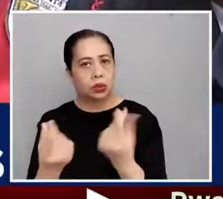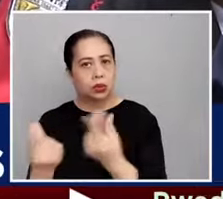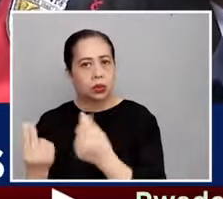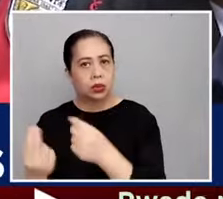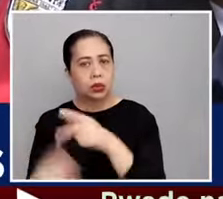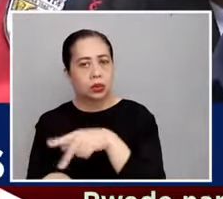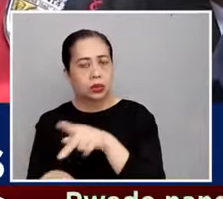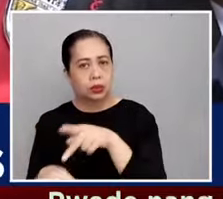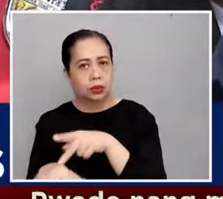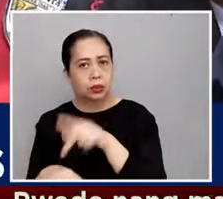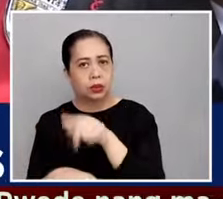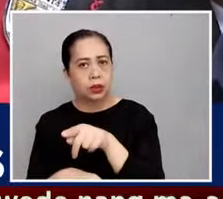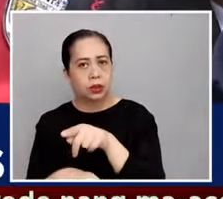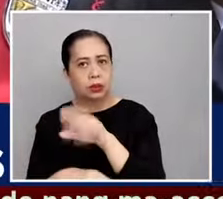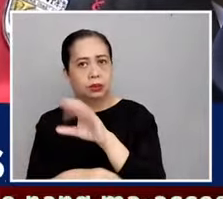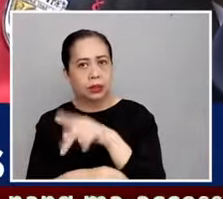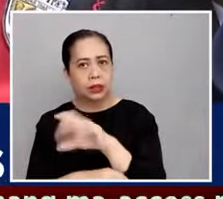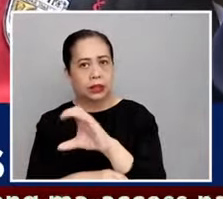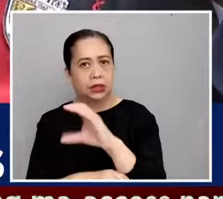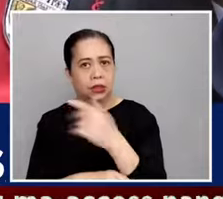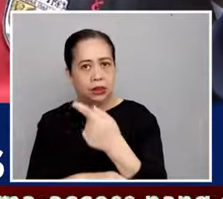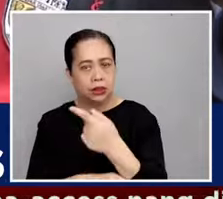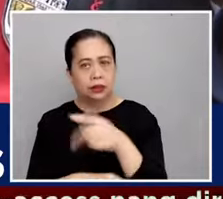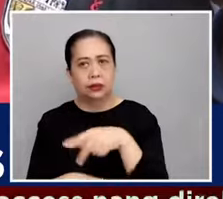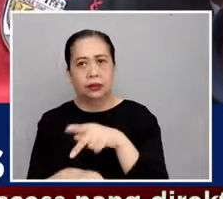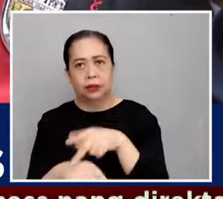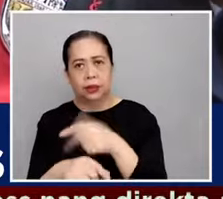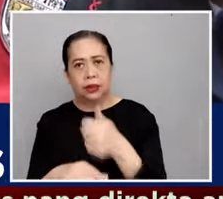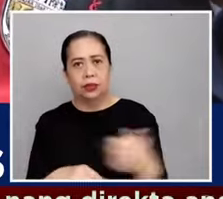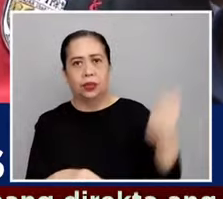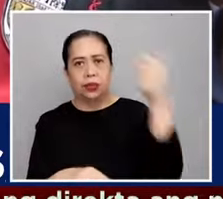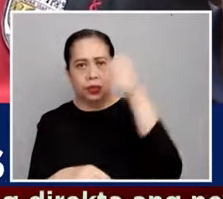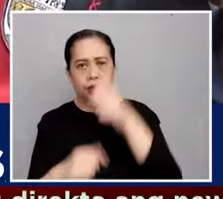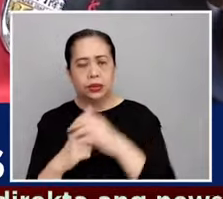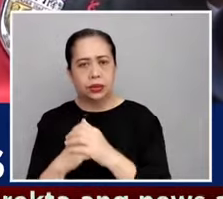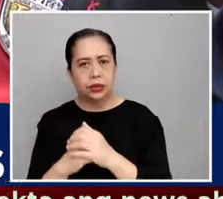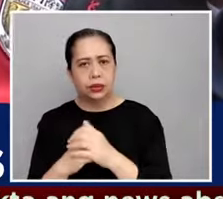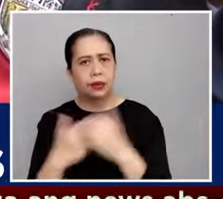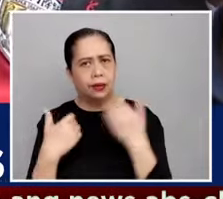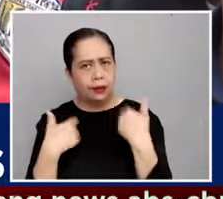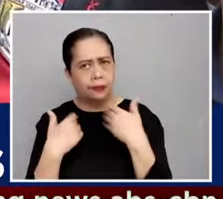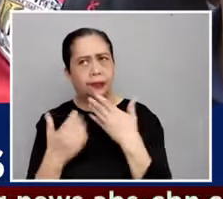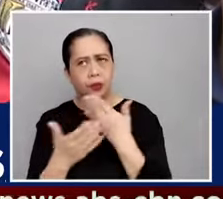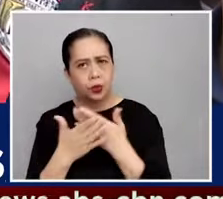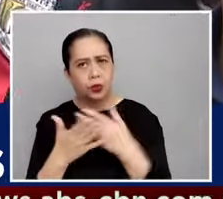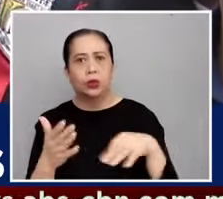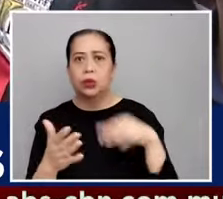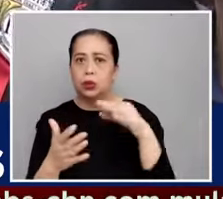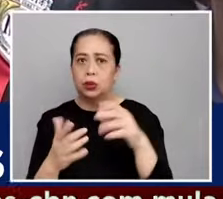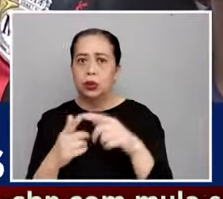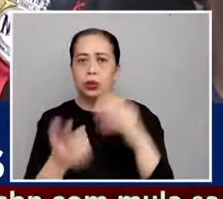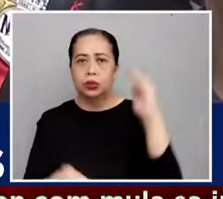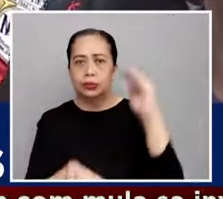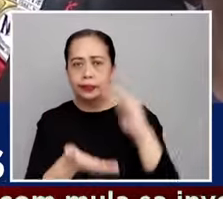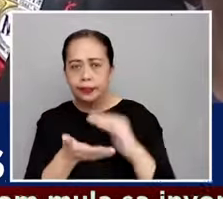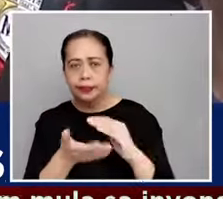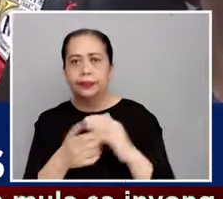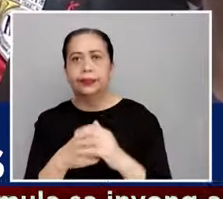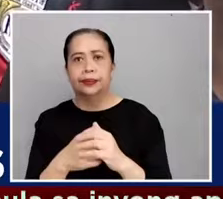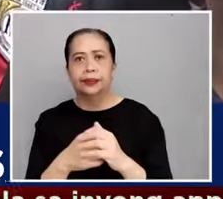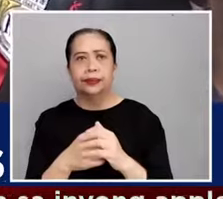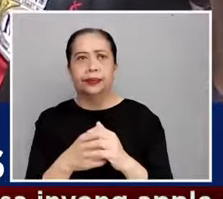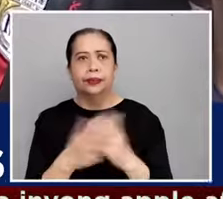taken by the PCG and the Philippine authorities have been contributing to mitigating